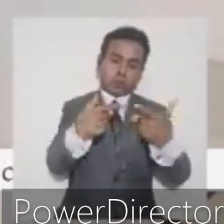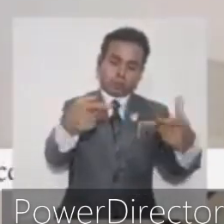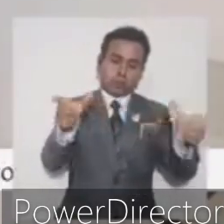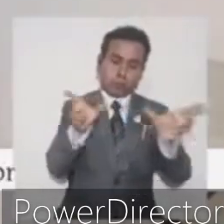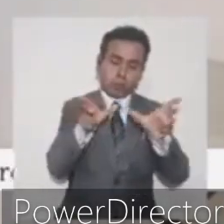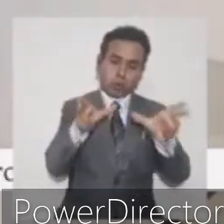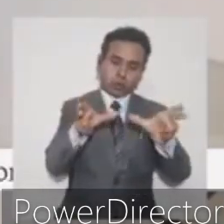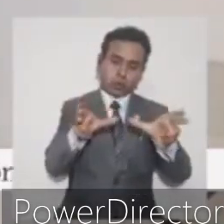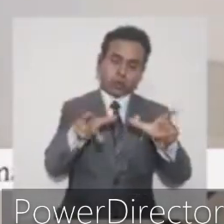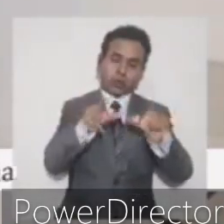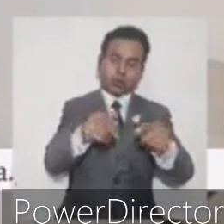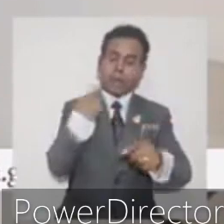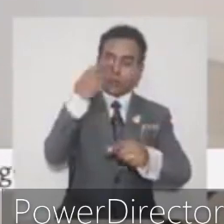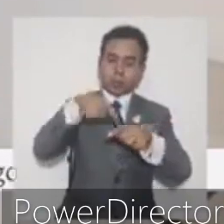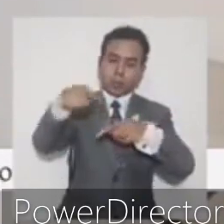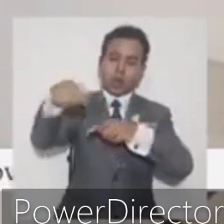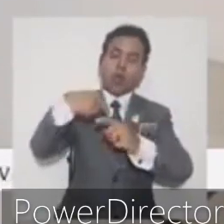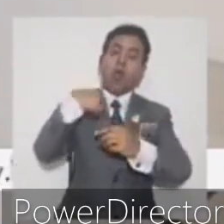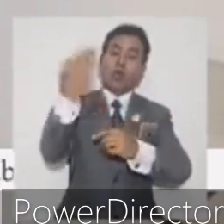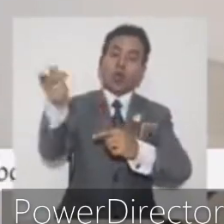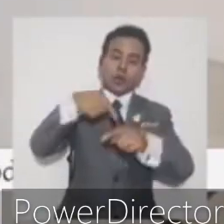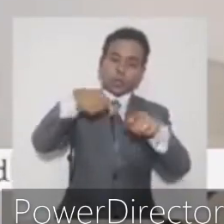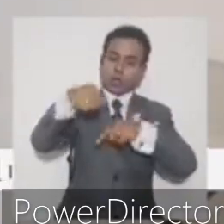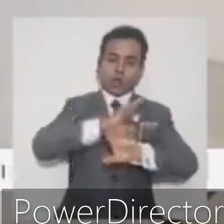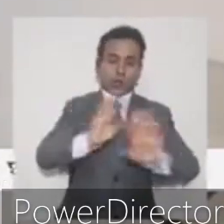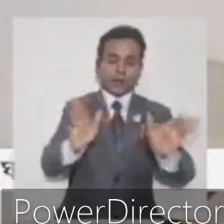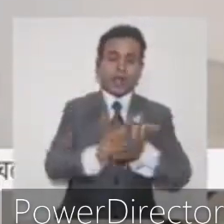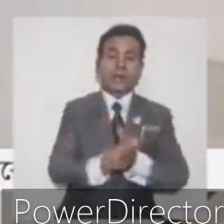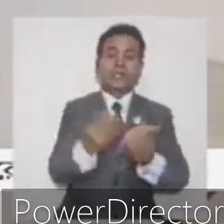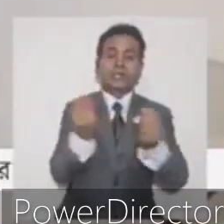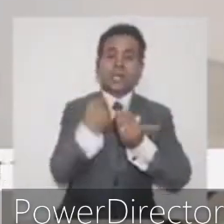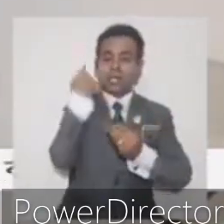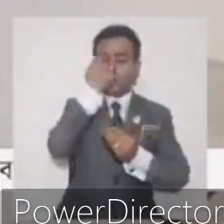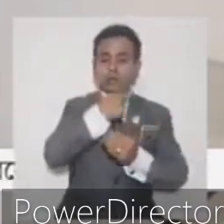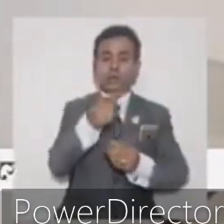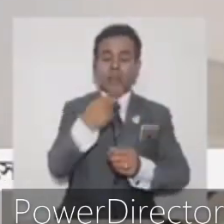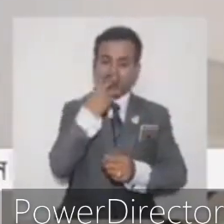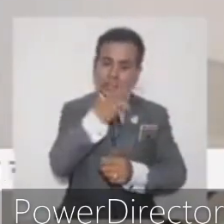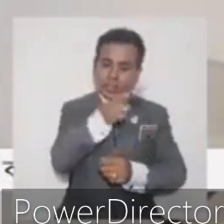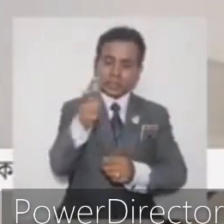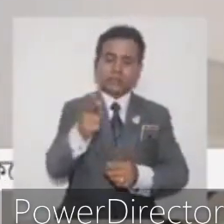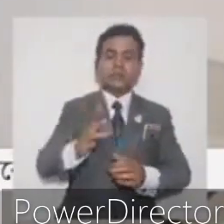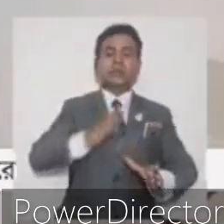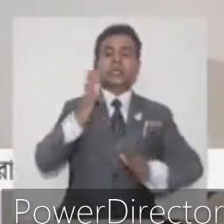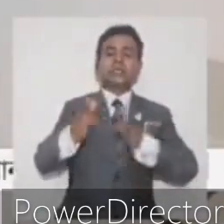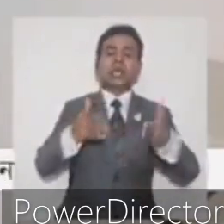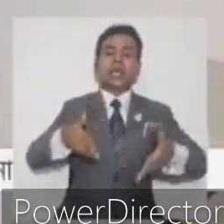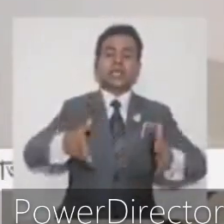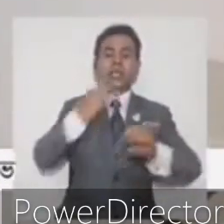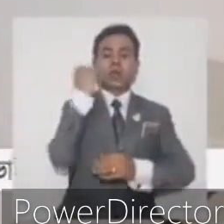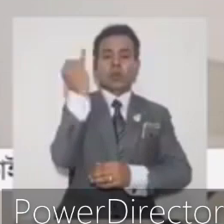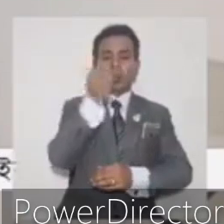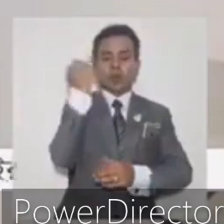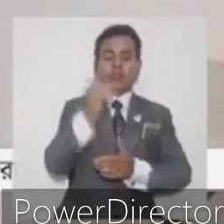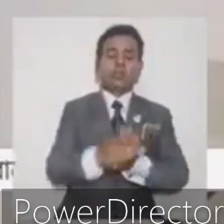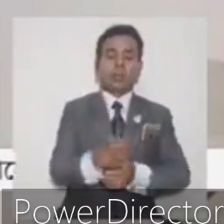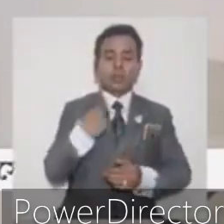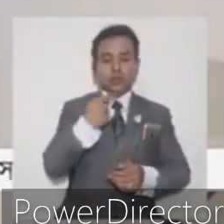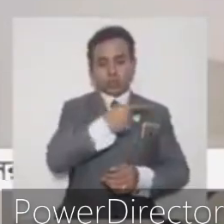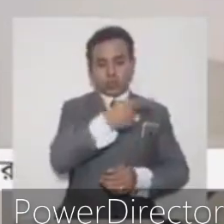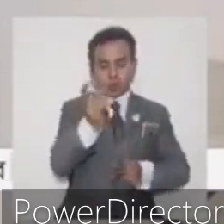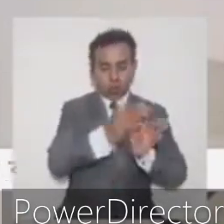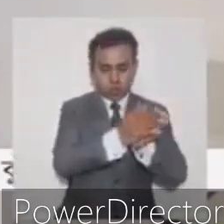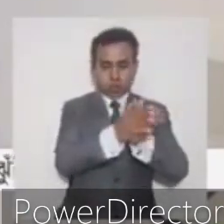সকলকে অনুরোধ করব যে আপনারা বাড়িতে থাকবেন, যত বেশি বাইরে ঘোরাফেরা করবেন বিনা কাজে, তাহলে পরে